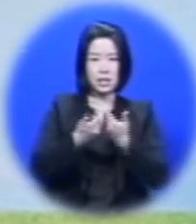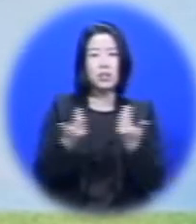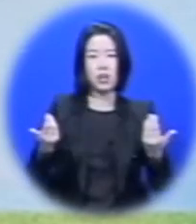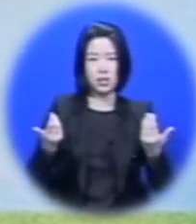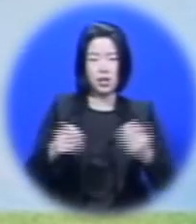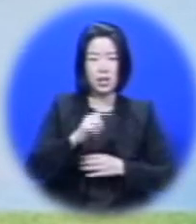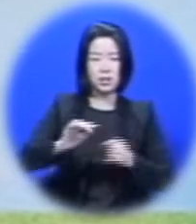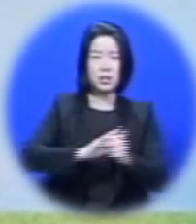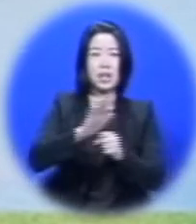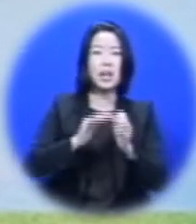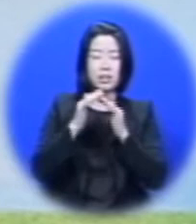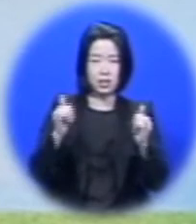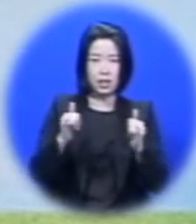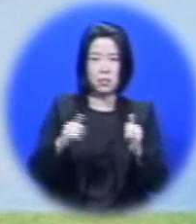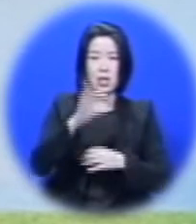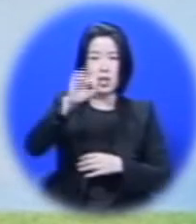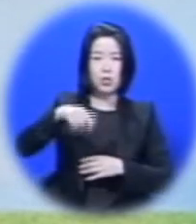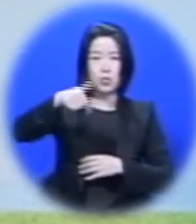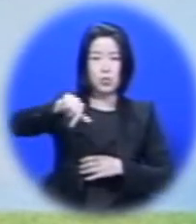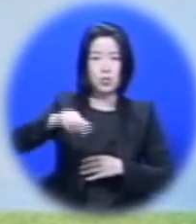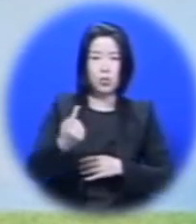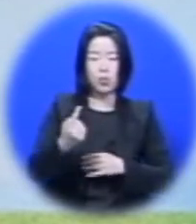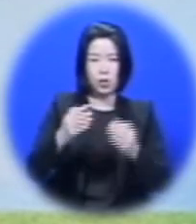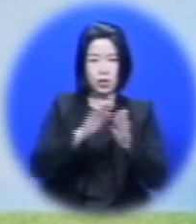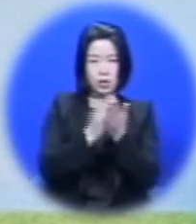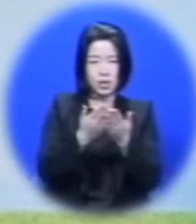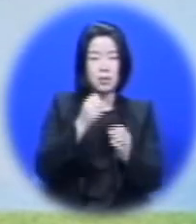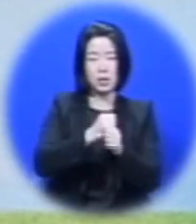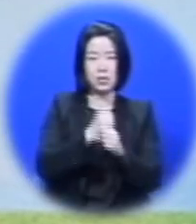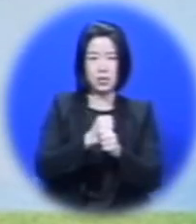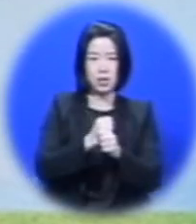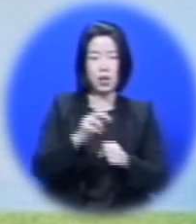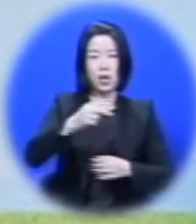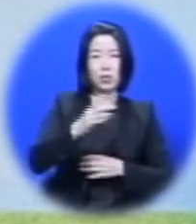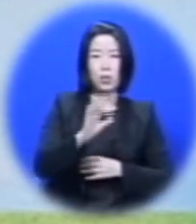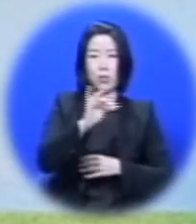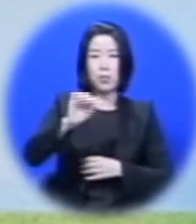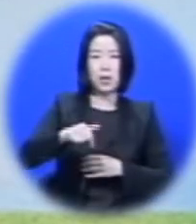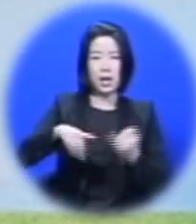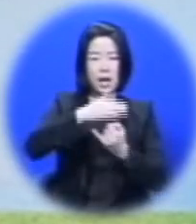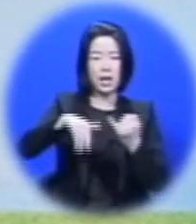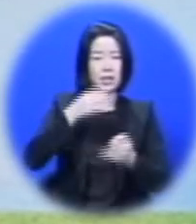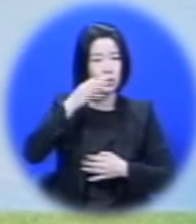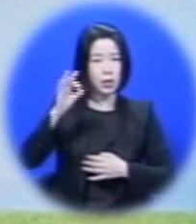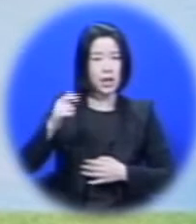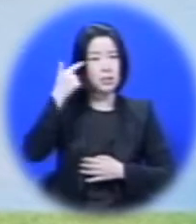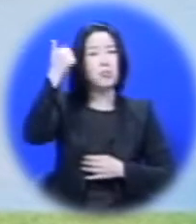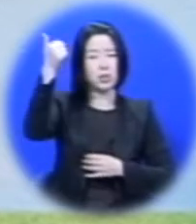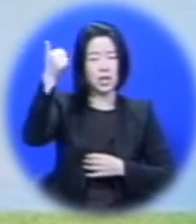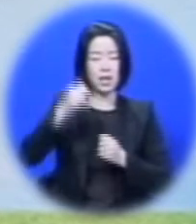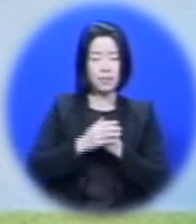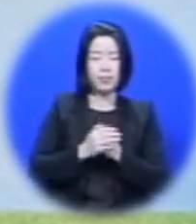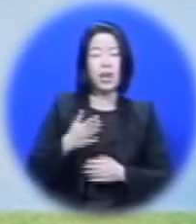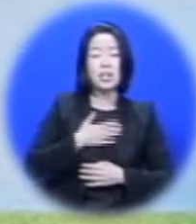사랑하던 분들이 유고집을 냈어요. 제목을 붙이기를 동백아가씨를 노래하는 목사 그렇게 냈습니다.